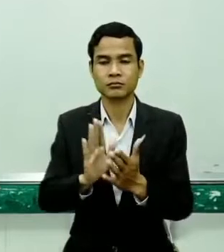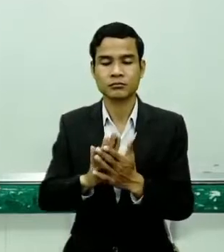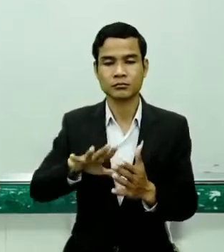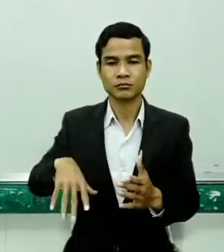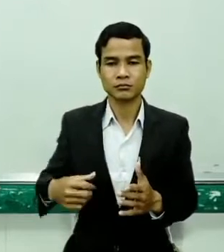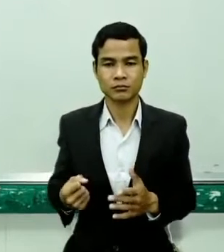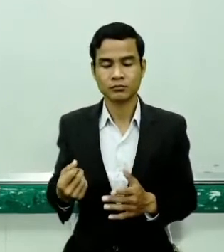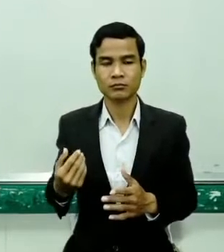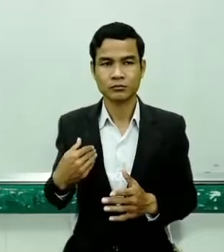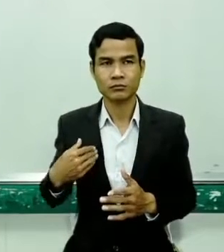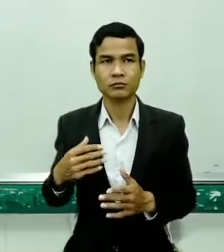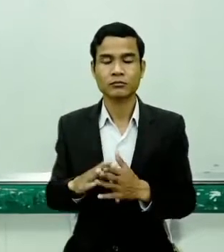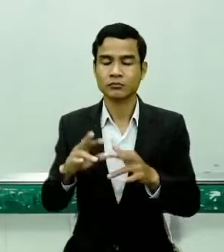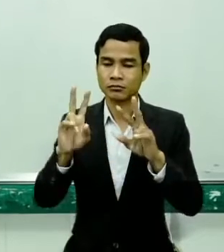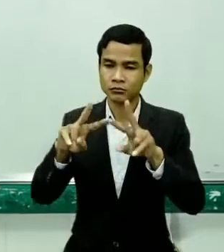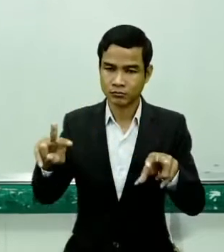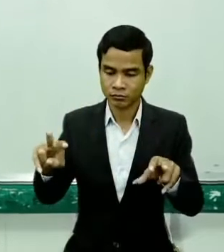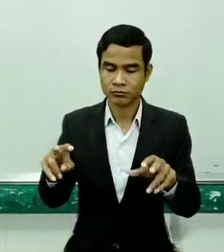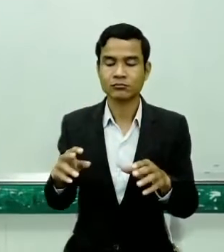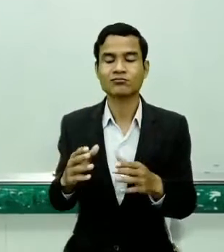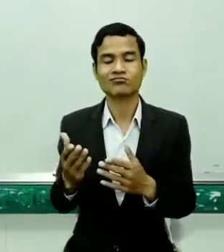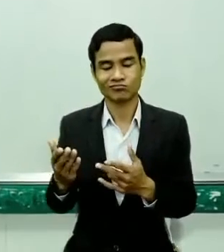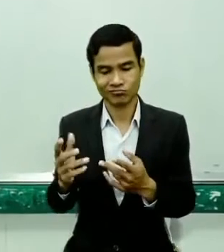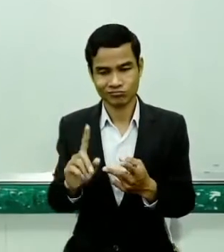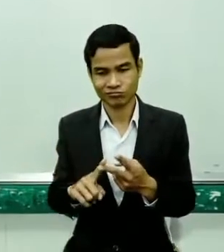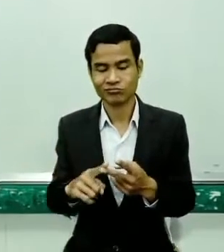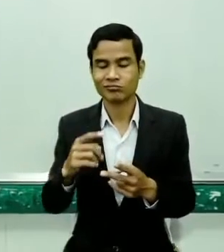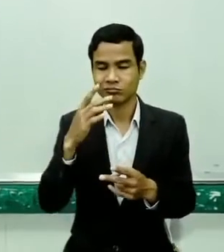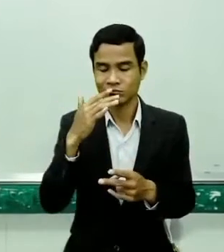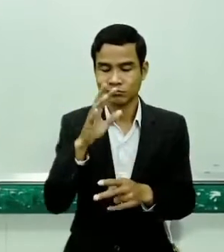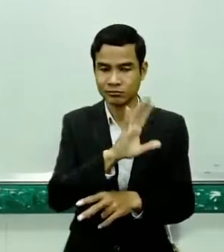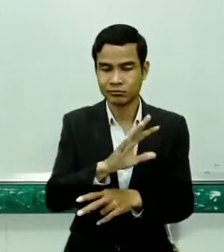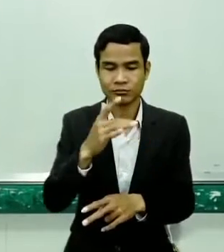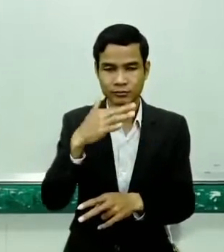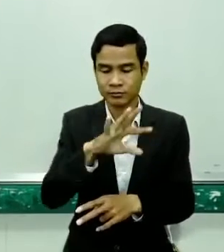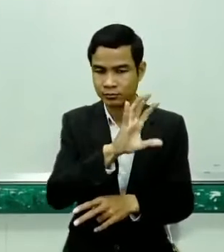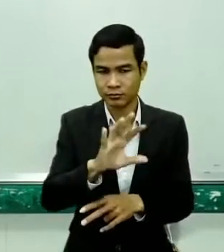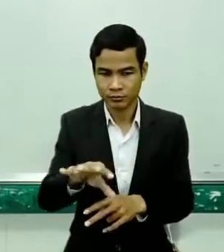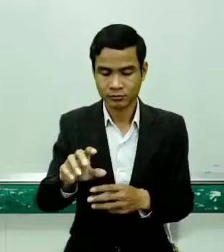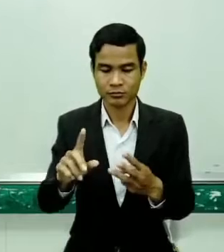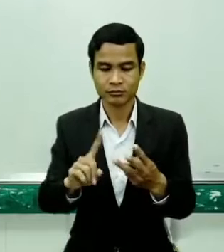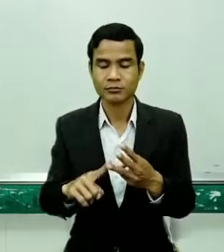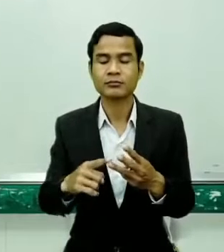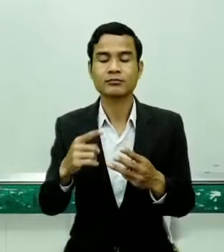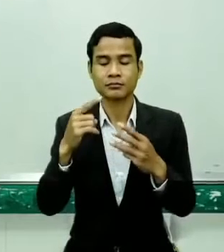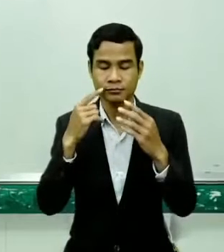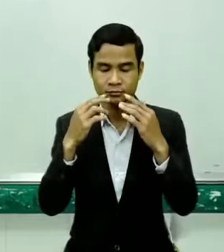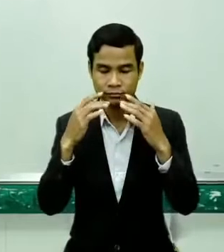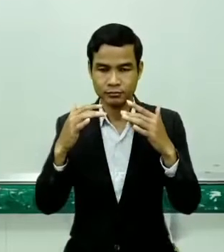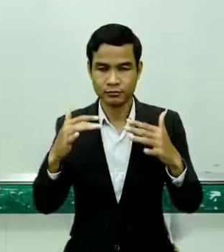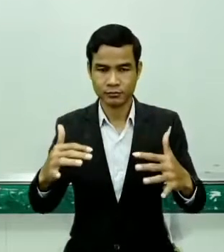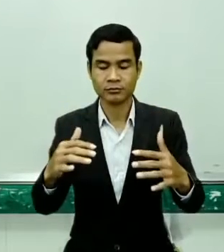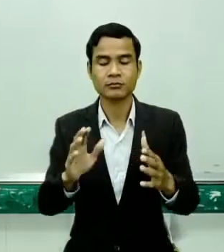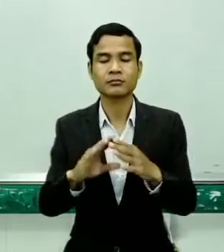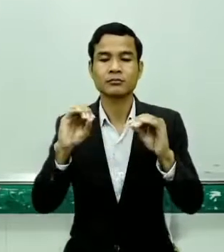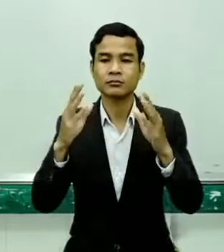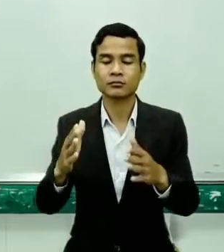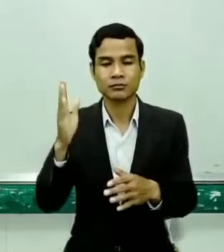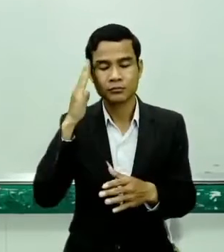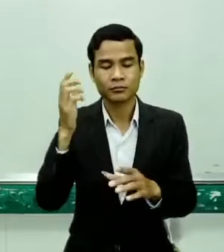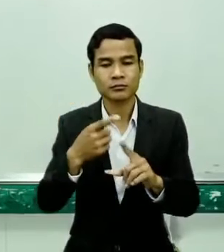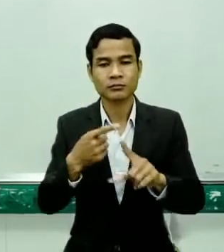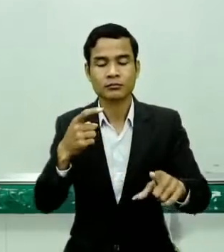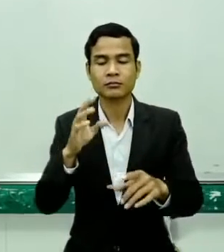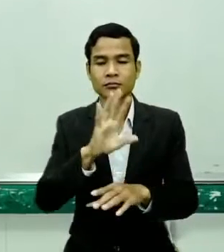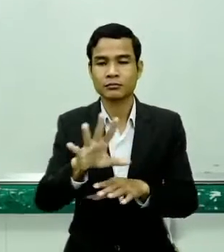miên nâu cổ rong bà xe nụ miên nâu cầm bốt miên nâu kẹp chà đây còn đứng ở thà nè khu mò bì khang cầm bông chân năng nhưng chắc nè khu